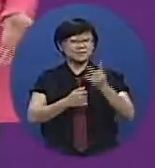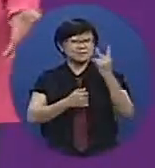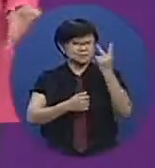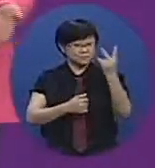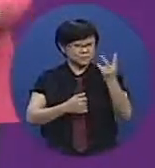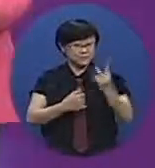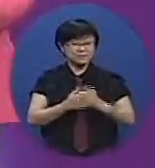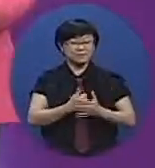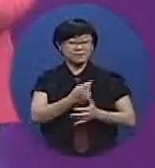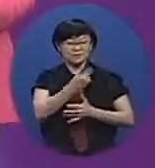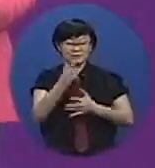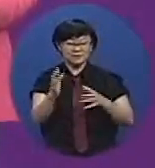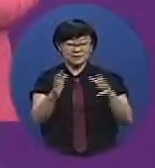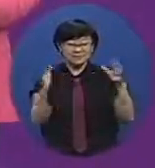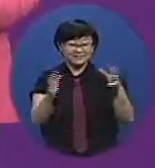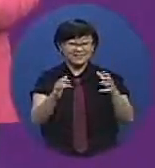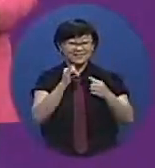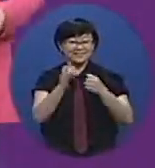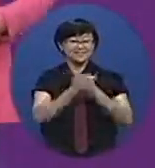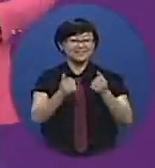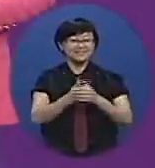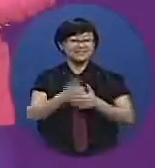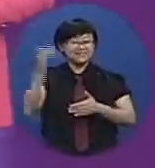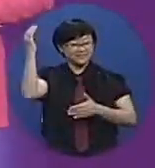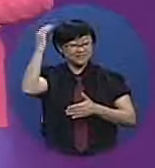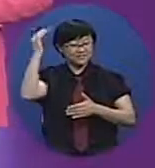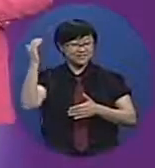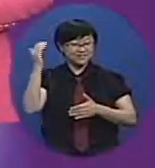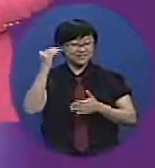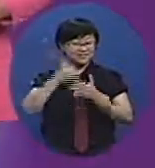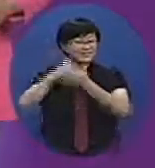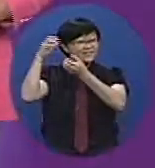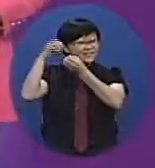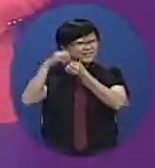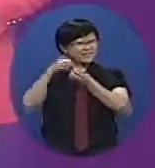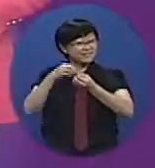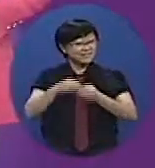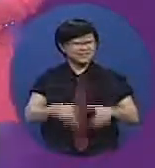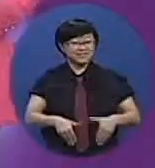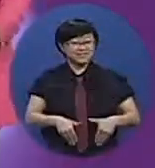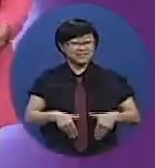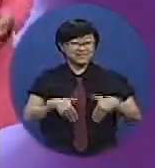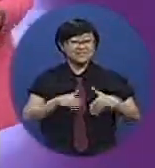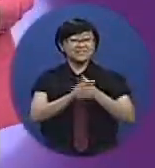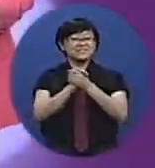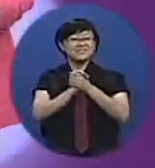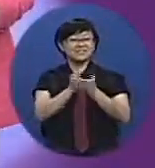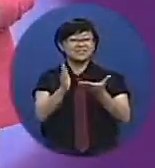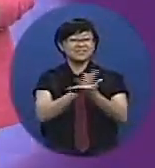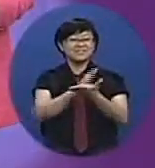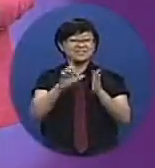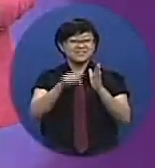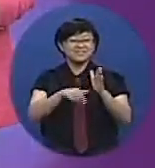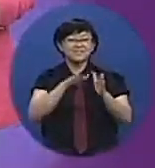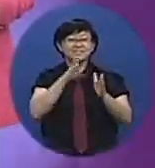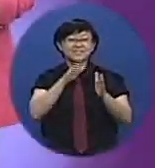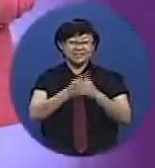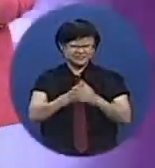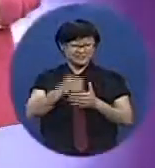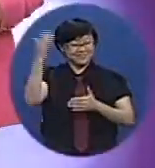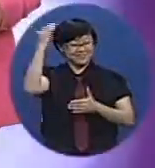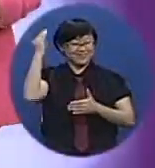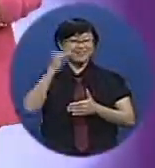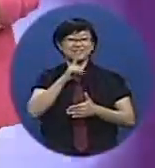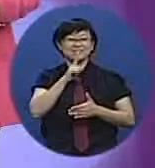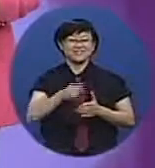이럴 때 여럿이 모이면은 역시 우리 한국의 그 전통의 그 훈훈한 정이 있잖아요. 네, 그게 바로 우리 한국이잖아요.